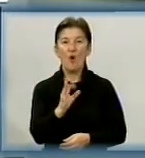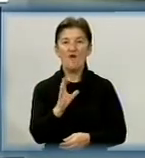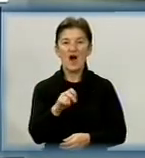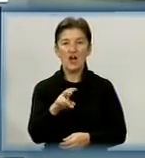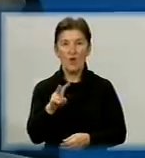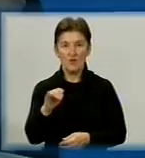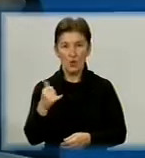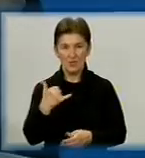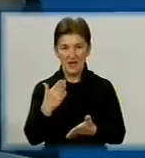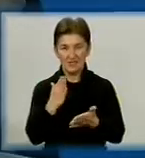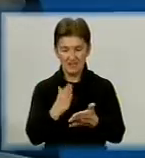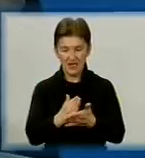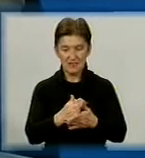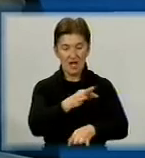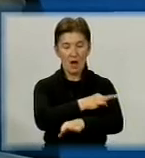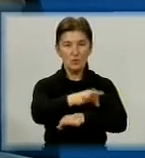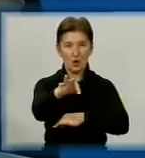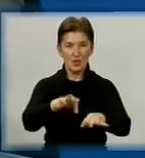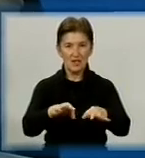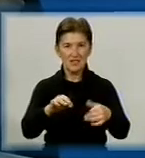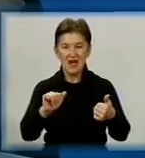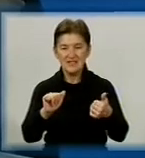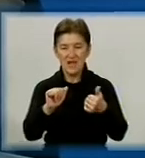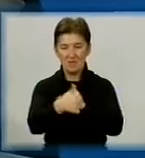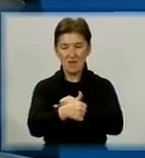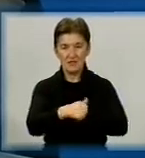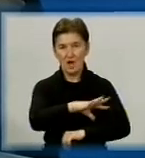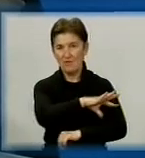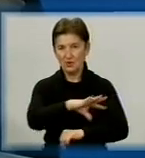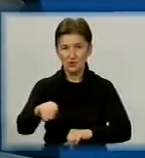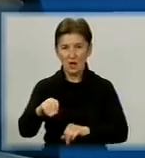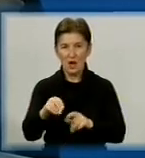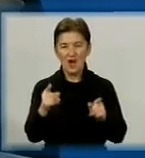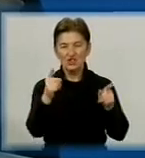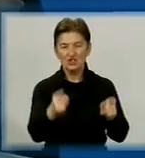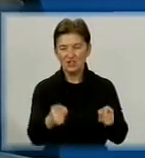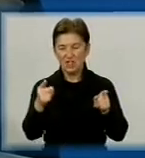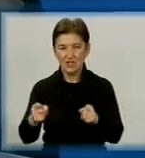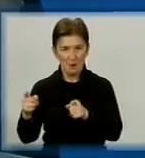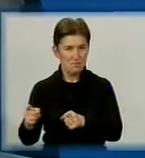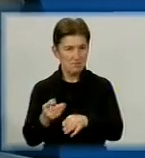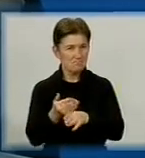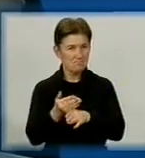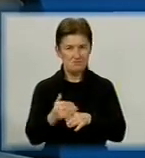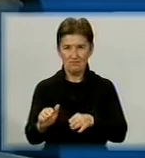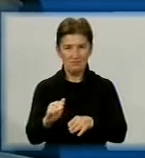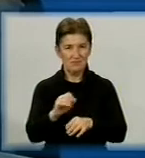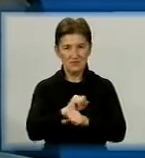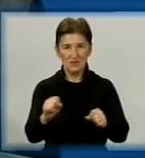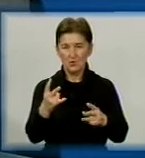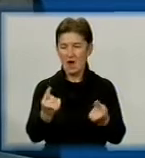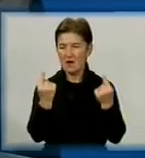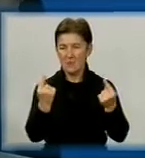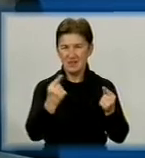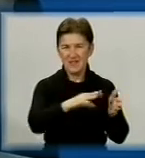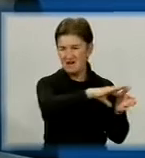есть проект замены всей улицы. Уже фрагментами менять поздно. Уже надо ситуация. Капитальный ремонт. Уже надо капитально менять